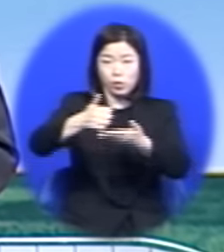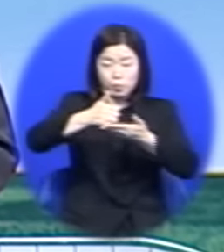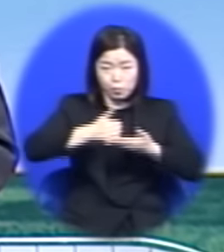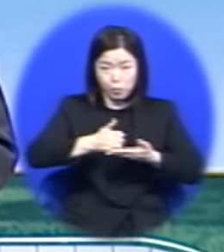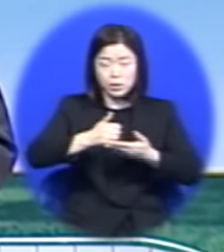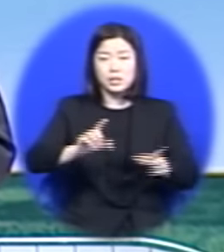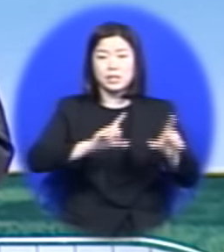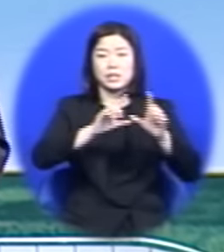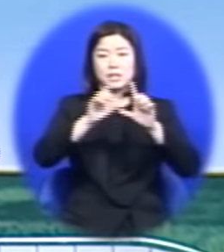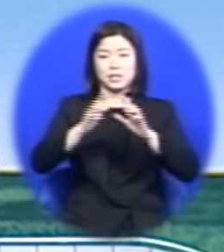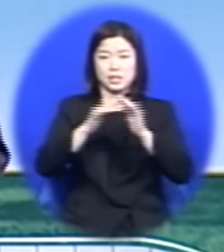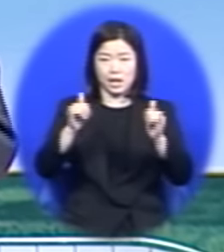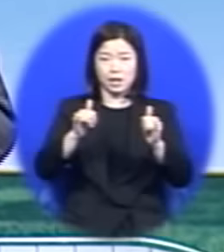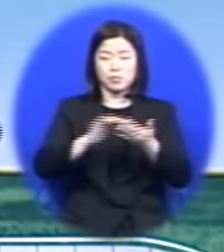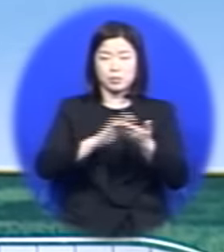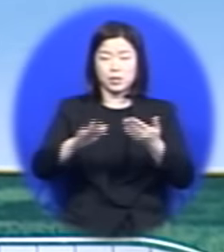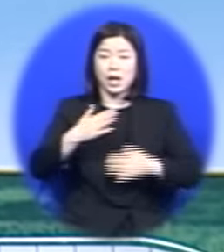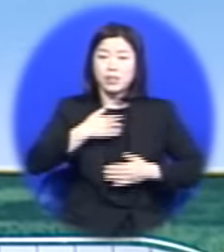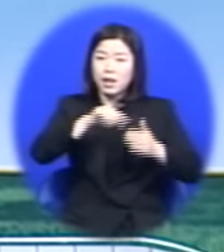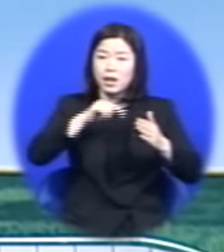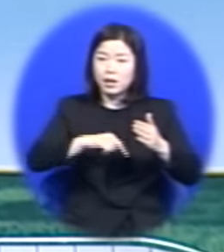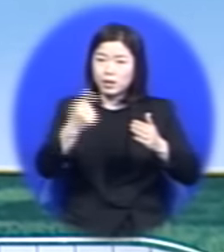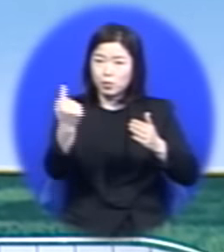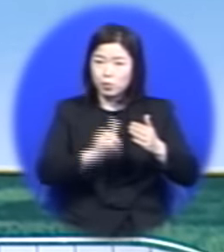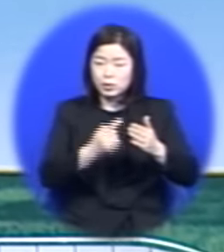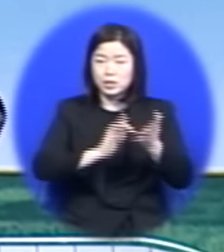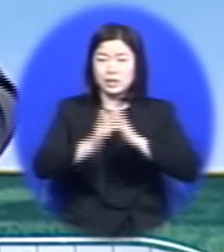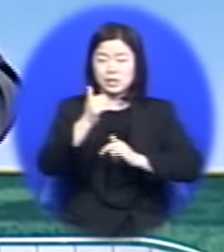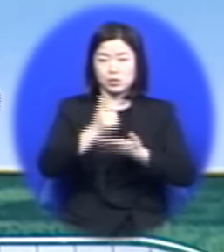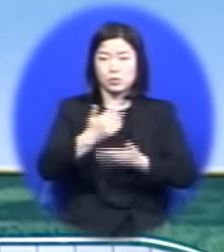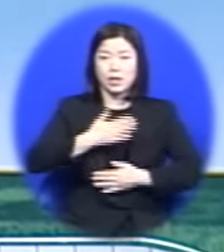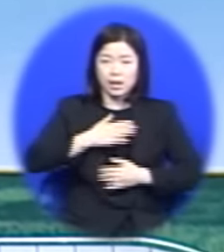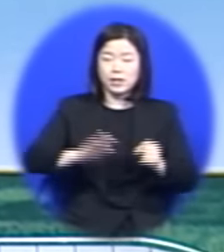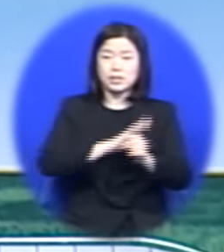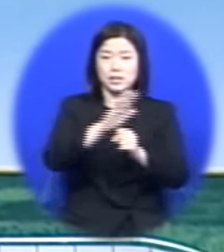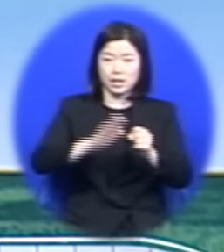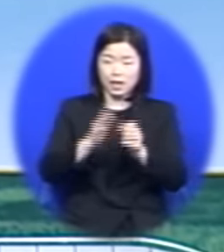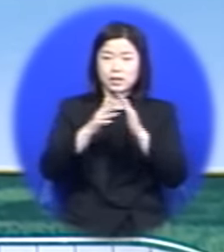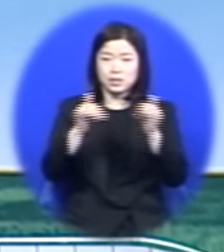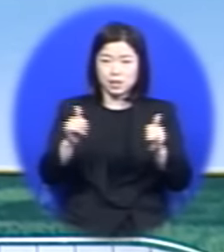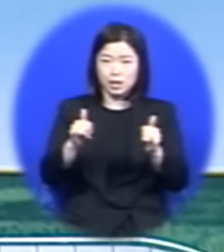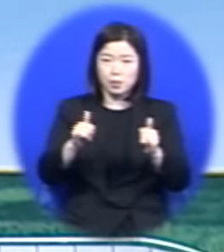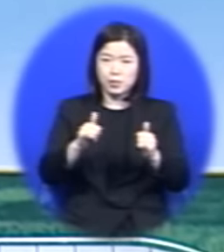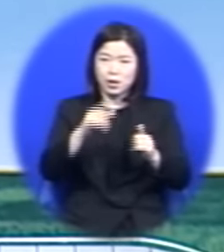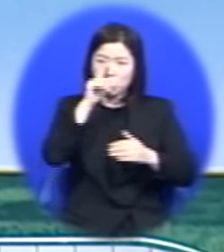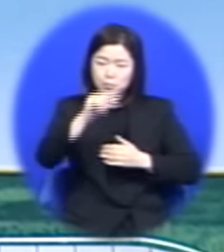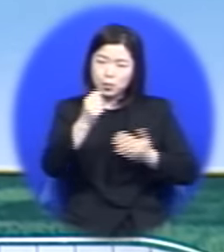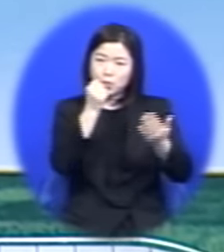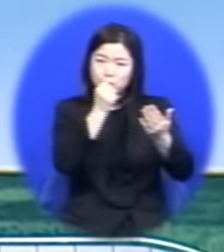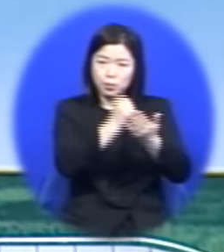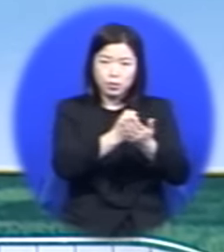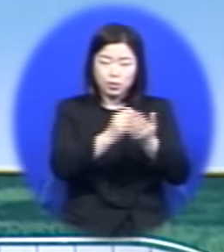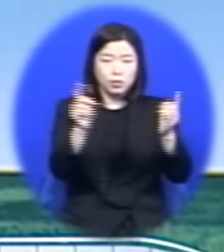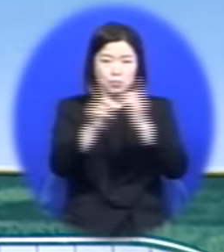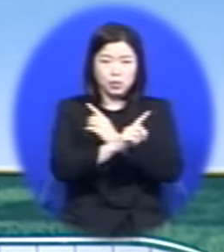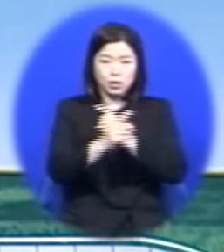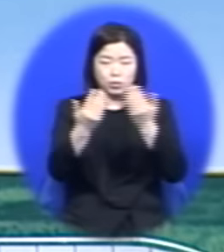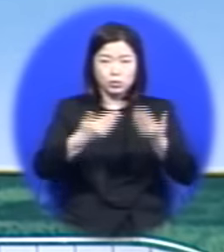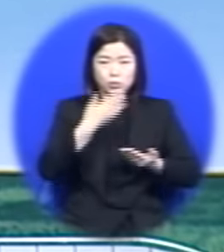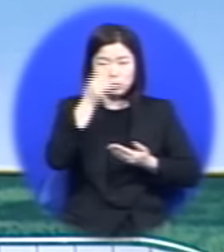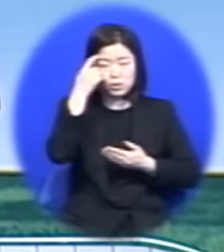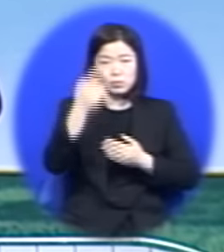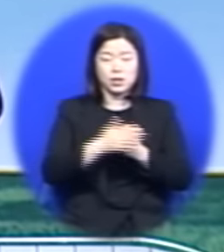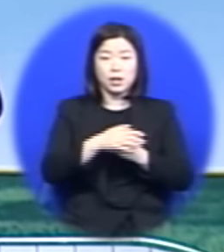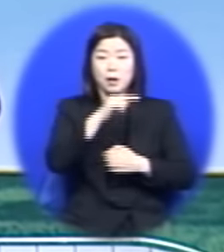사람이라니까. 내 안에 오신 예수님이 나를 사랑하는 사람으로 못 바꾸시겠냐 말이에요. 홍해를